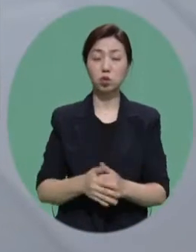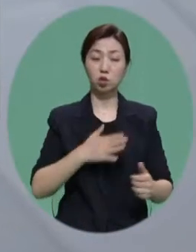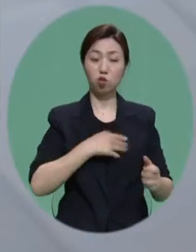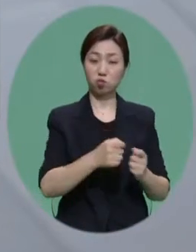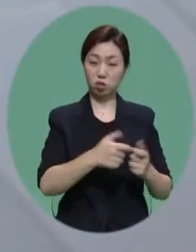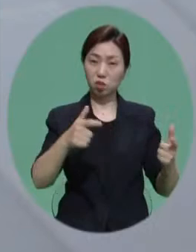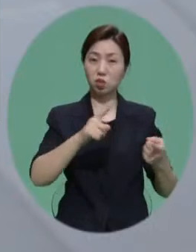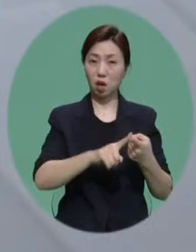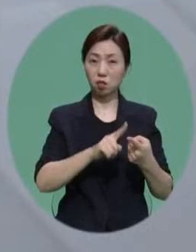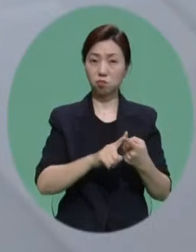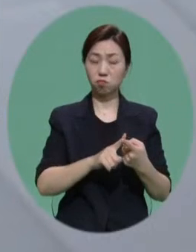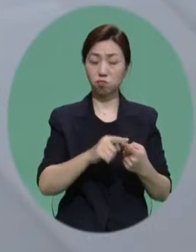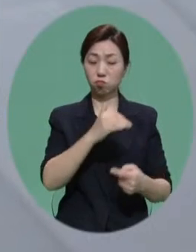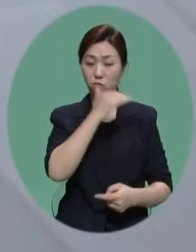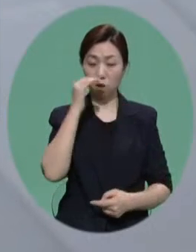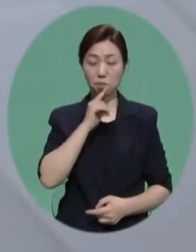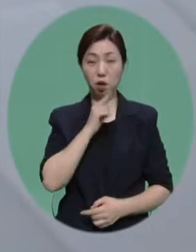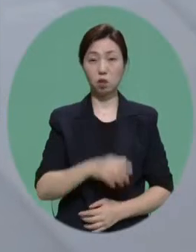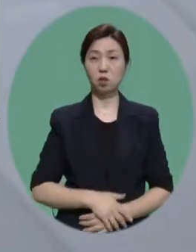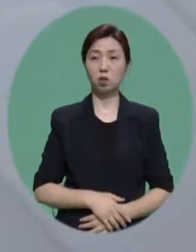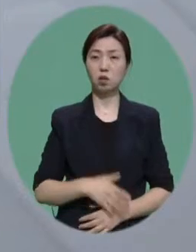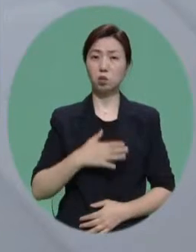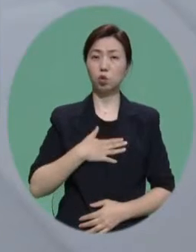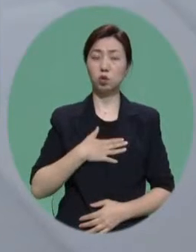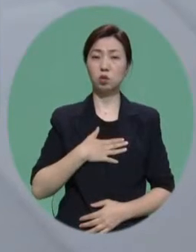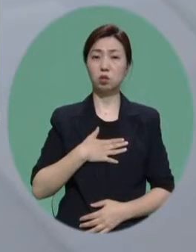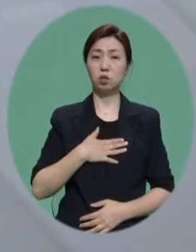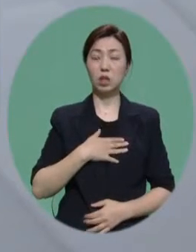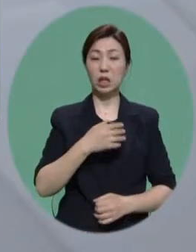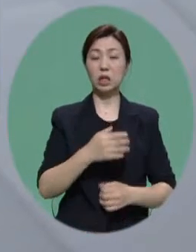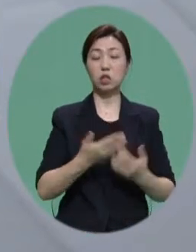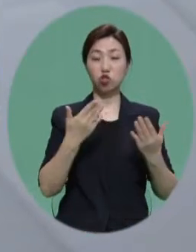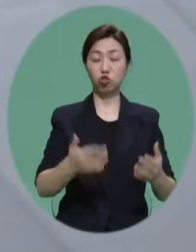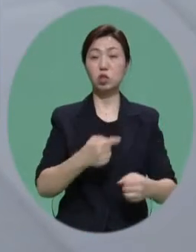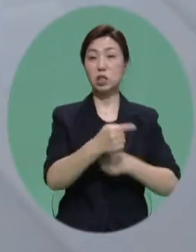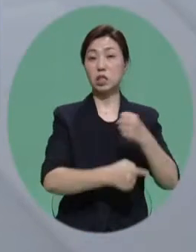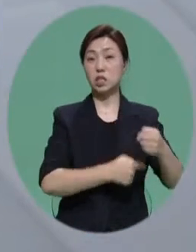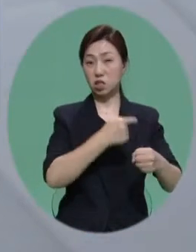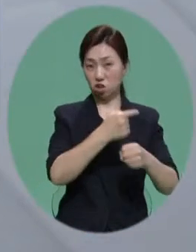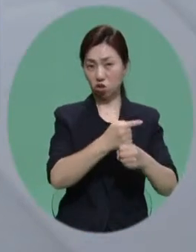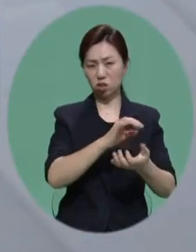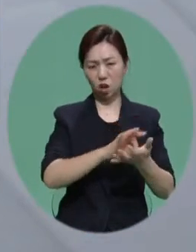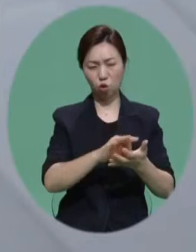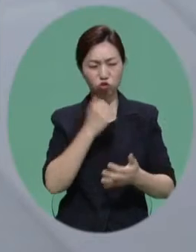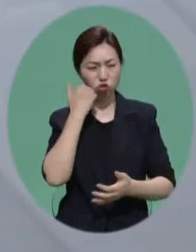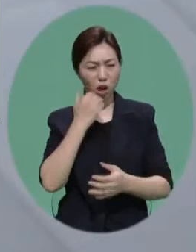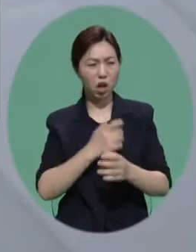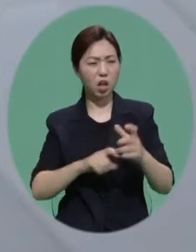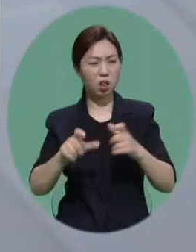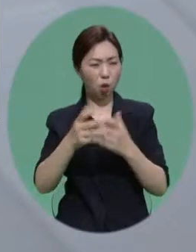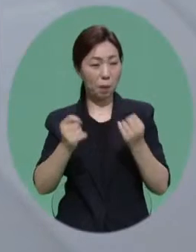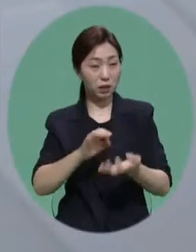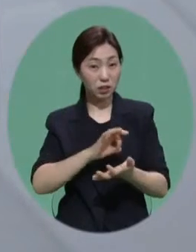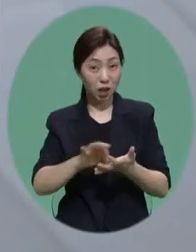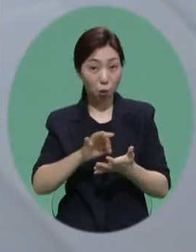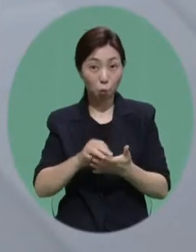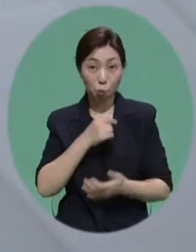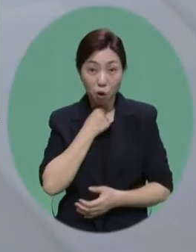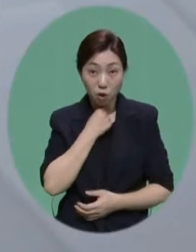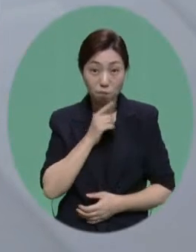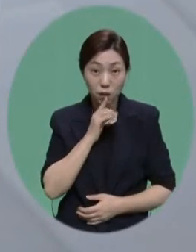하겠습니다 4 지금 6살이 를 늘리는 방법이 뭐 누가 도 많이 시기 아냐 이런 말 아니겠습니까 알겠습니다